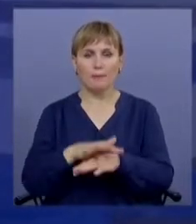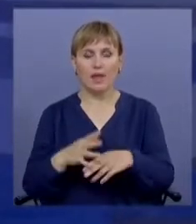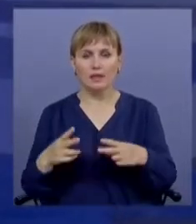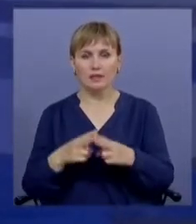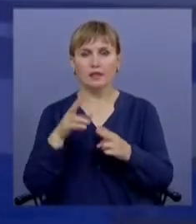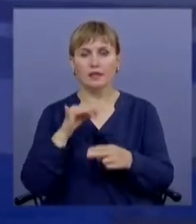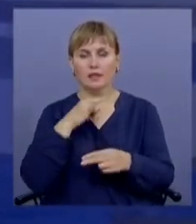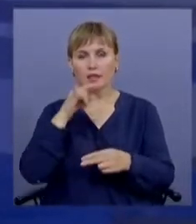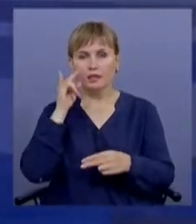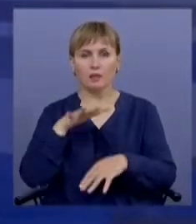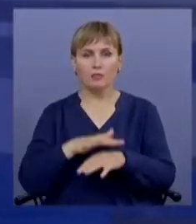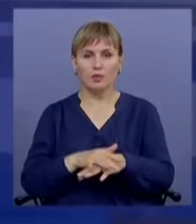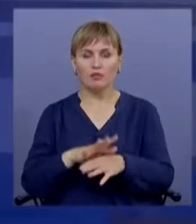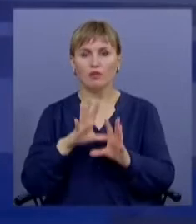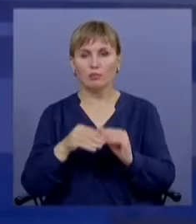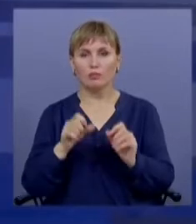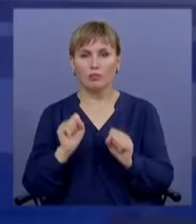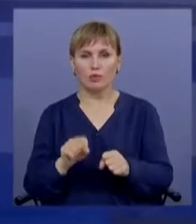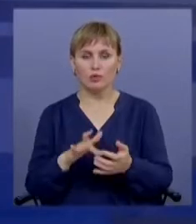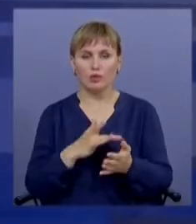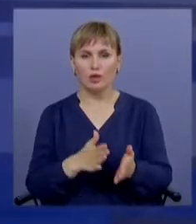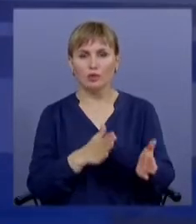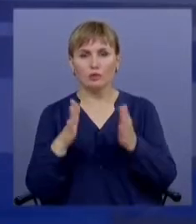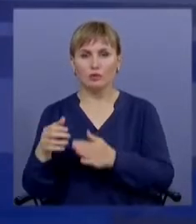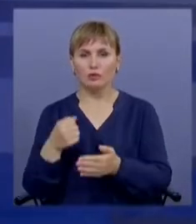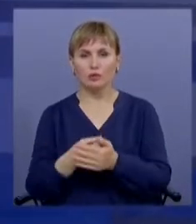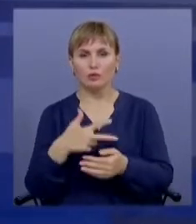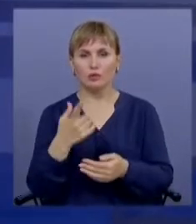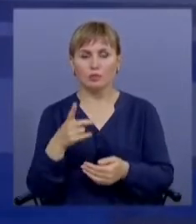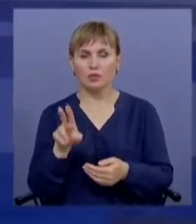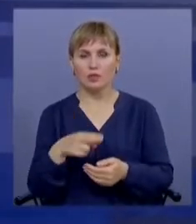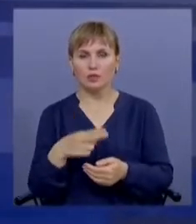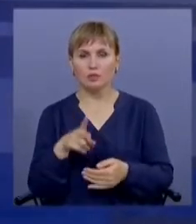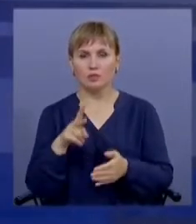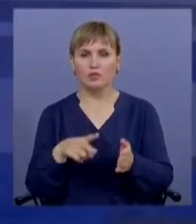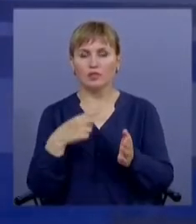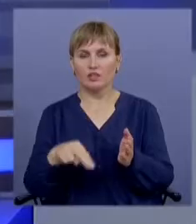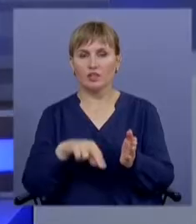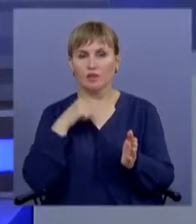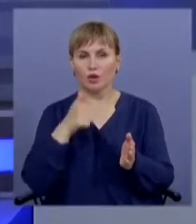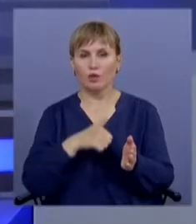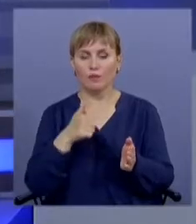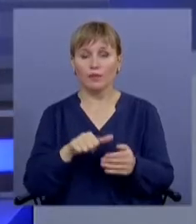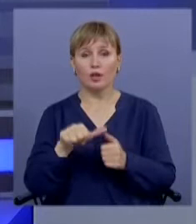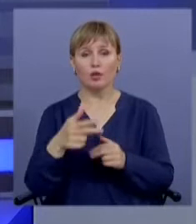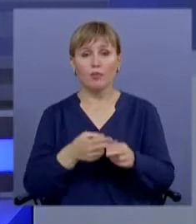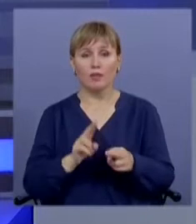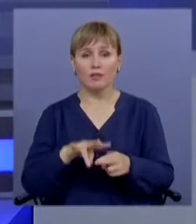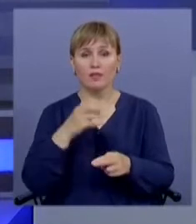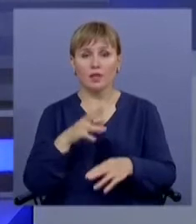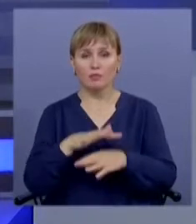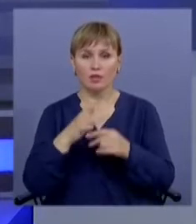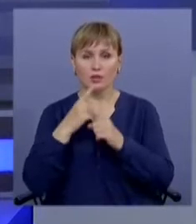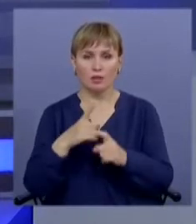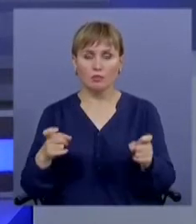и Казахбанка и вовсе могут рассчитывать на отсрочку вплоть до 31 декабря 2020. Кроме того, в Нацбанке